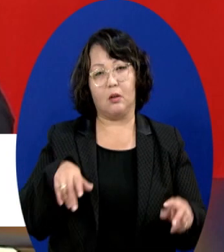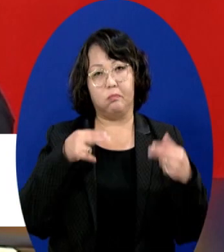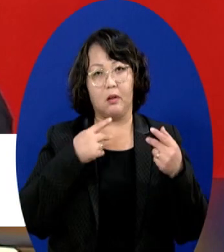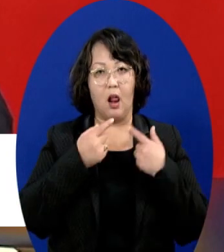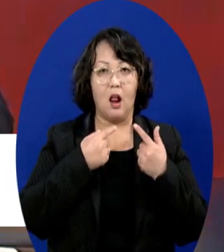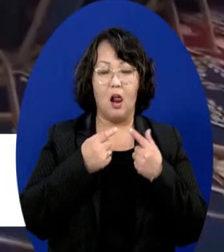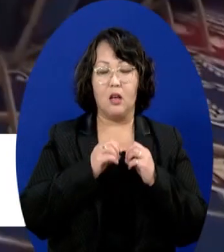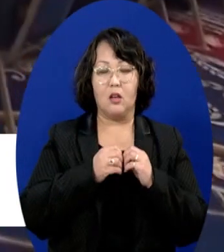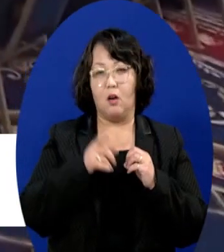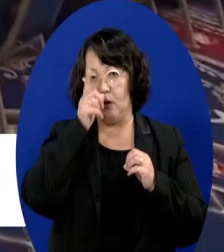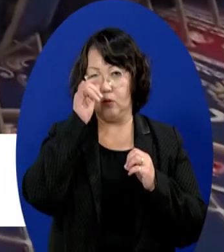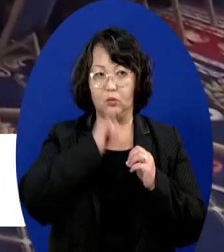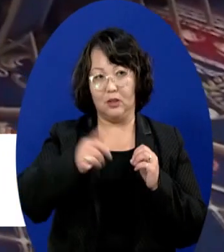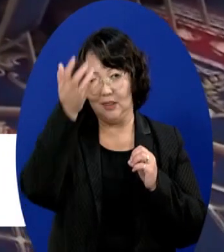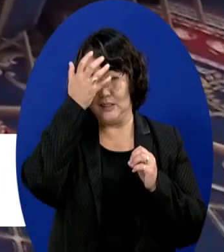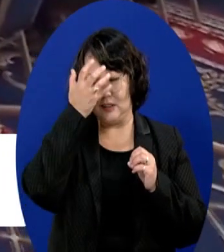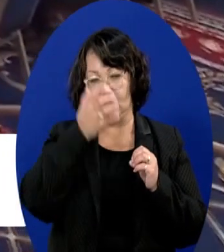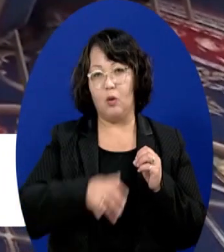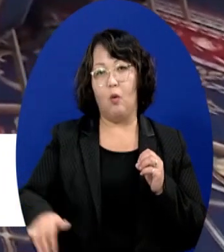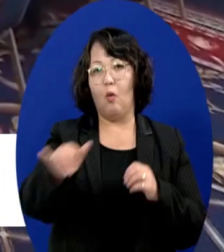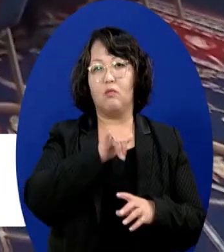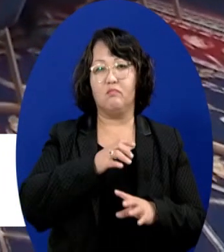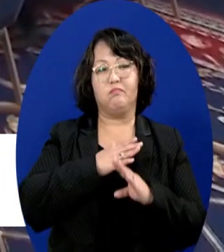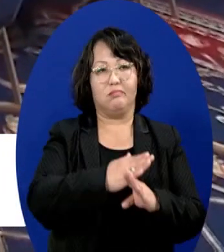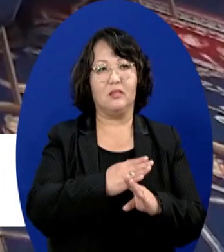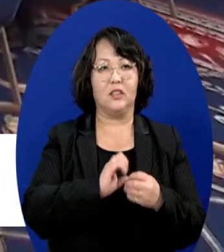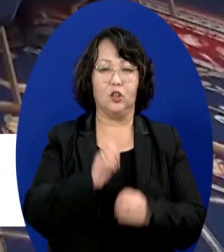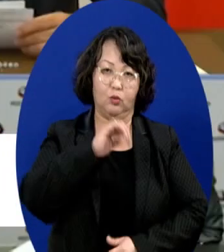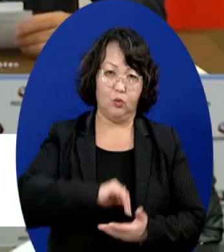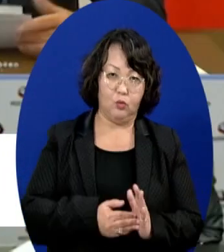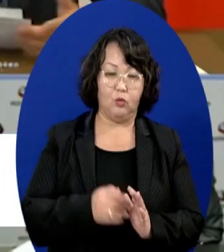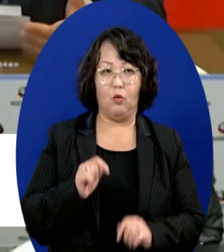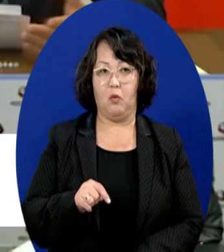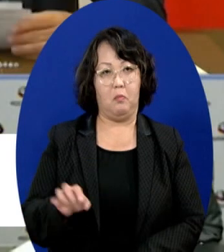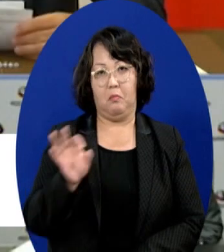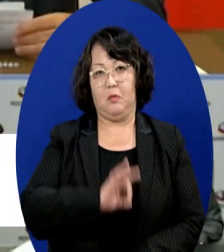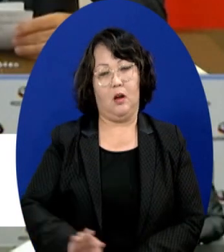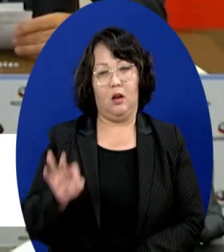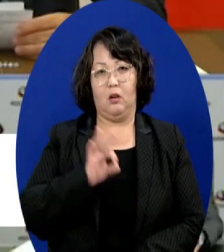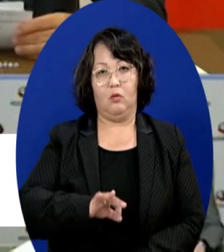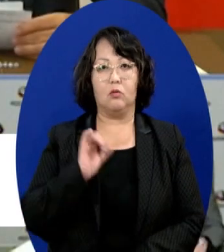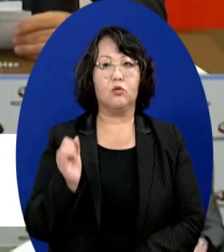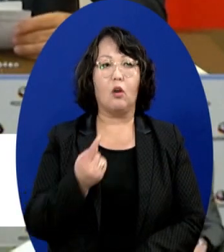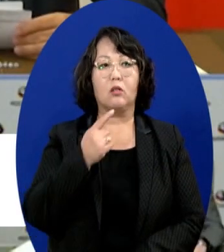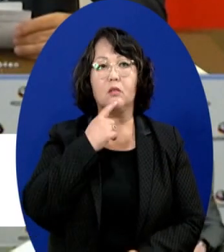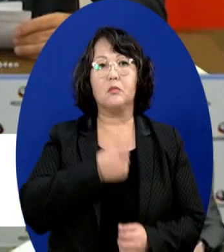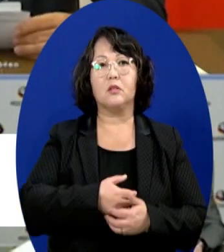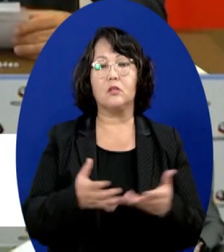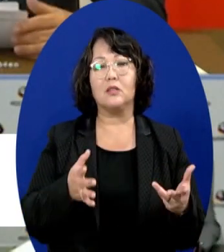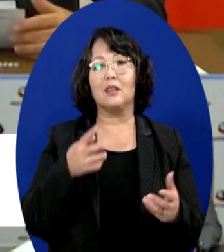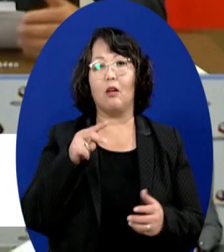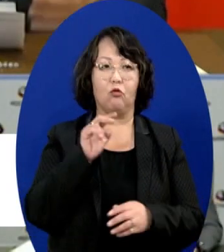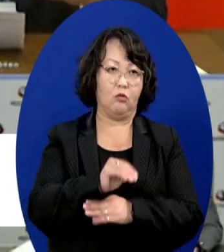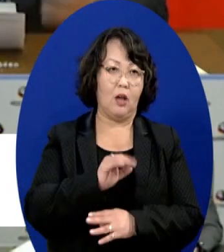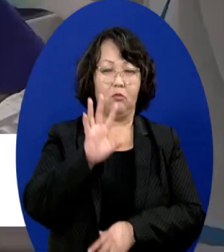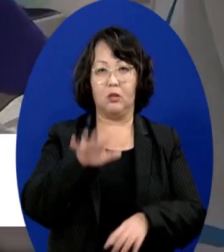Энэ үеэр тэрээр Оросын засгийн газар улс орон даяар хөлөөрөө тогтоохоор төлөвлөсөн зүйл одоогор байхгүй гэдгийг цохон тэмдэглэжээ. Лав гарагт Оросд